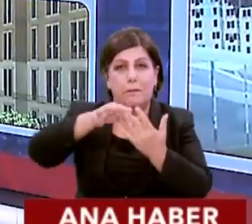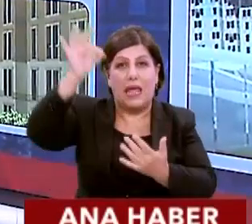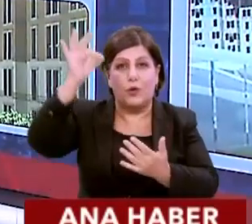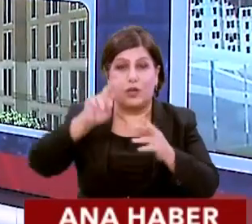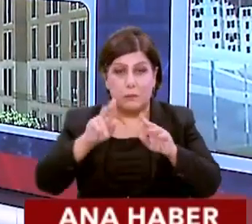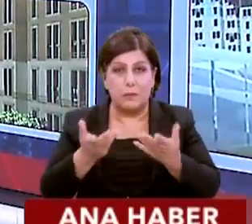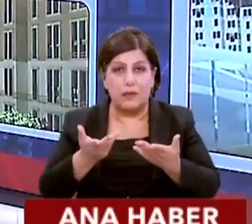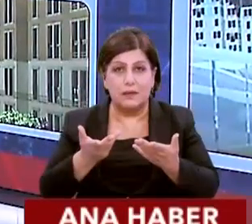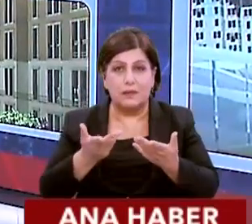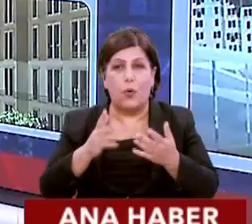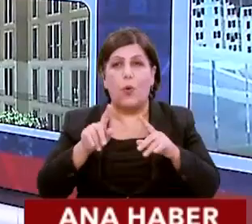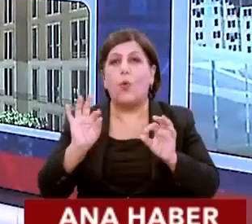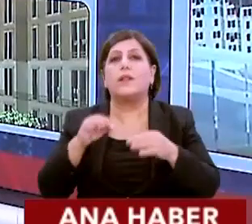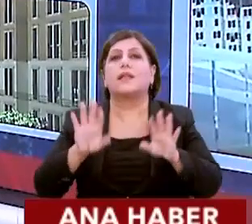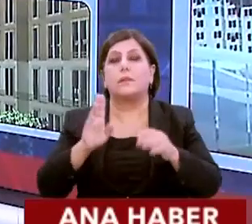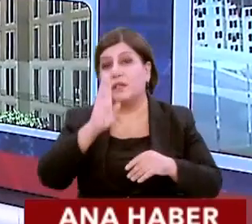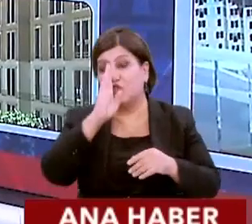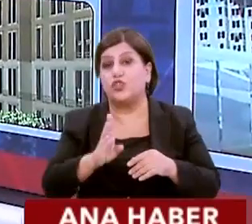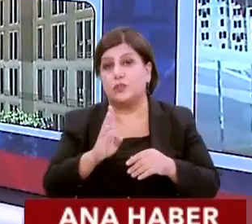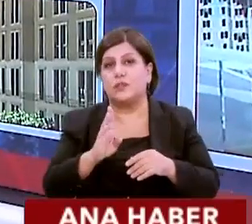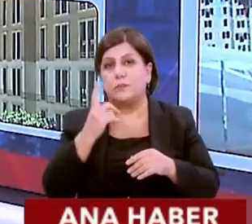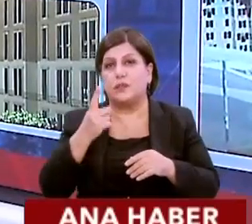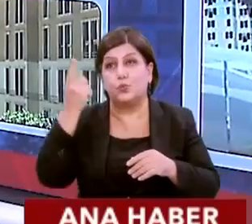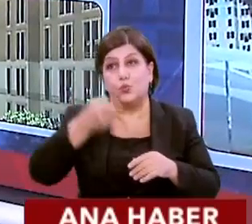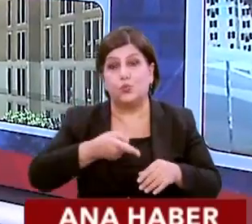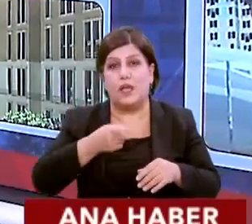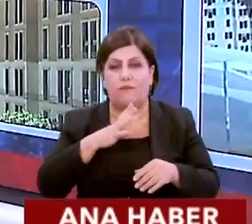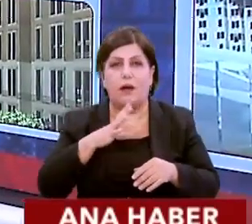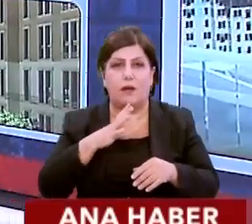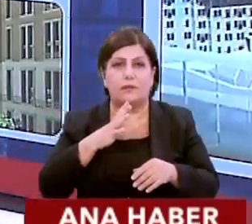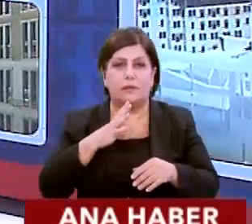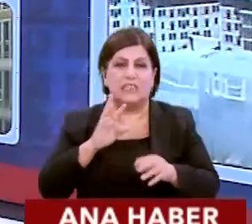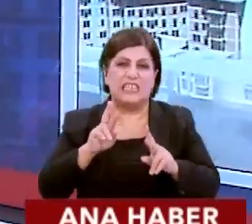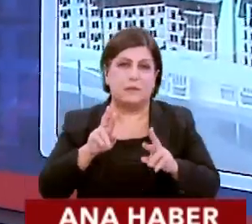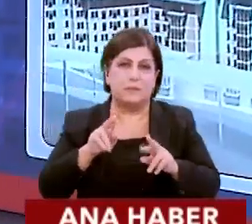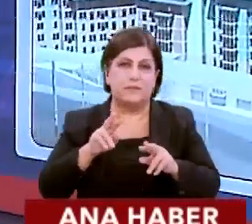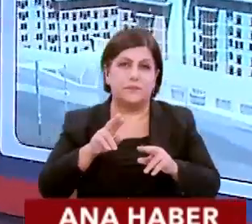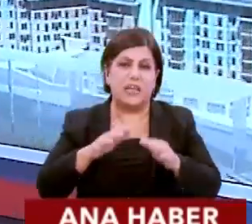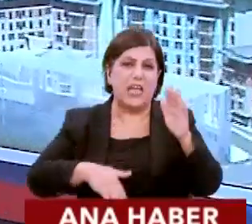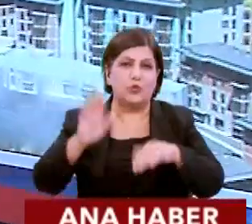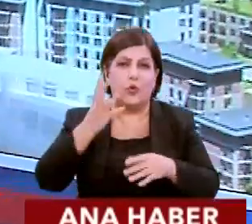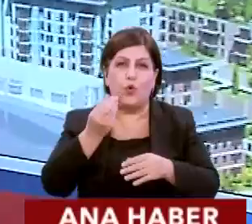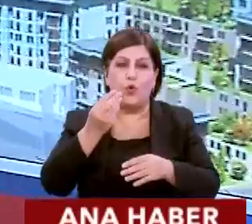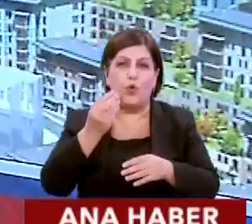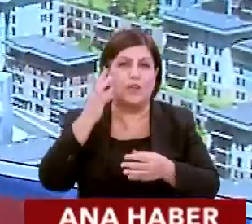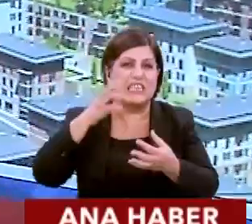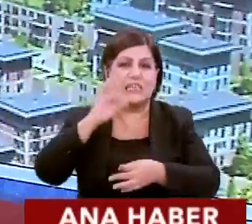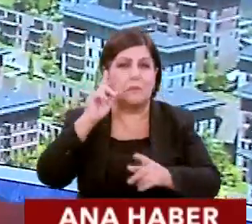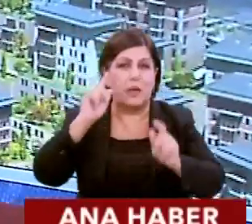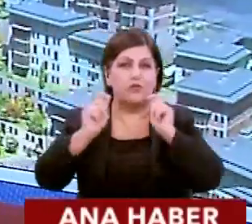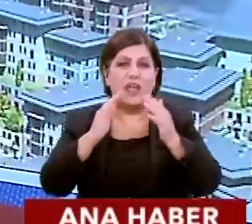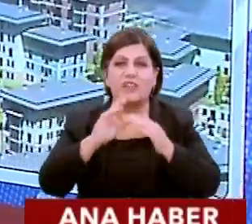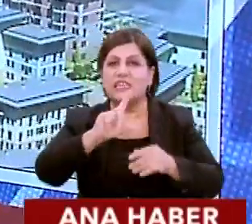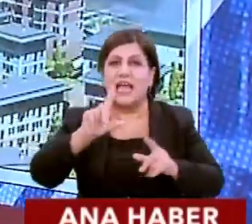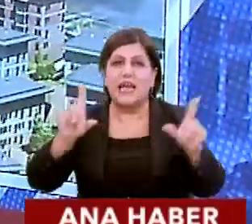o kadar da değil yüzde Ama ciddi bir yüzde var burada En çok kim başvurmuş ev ihtiyacının